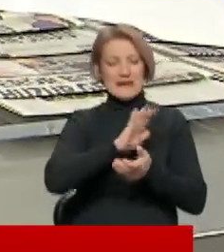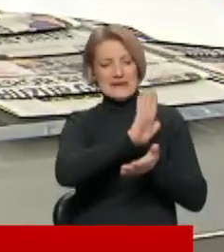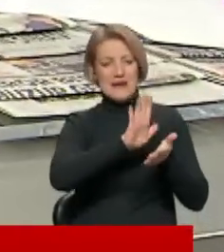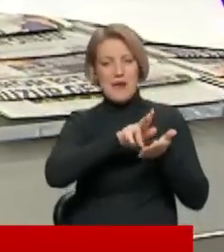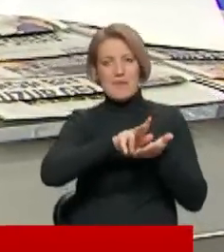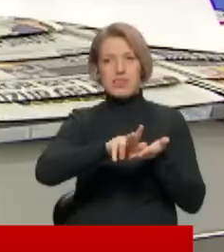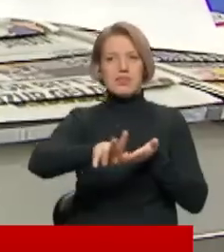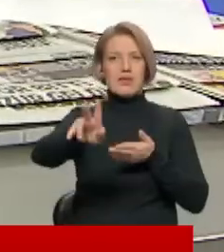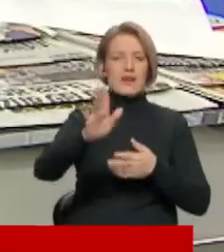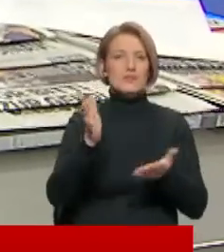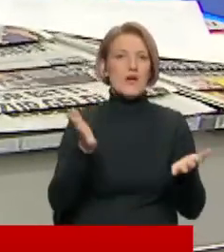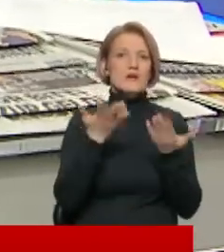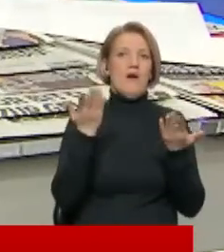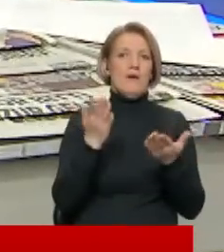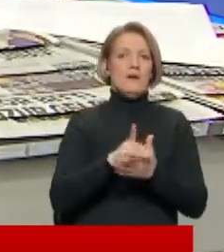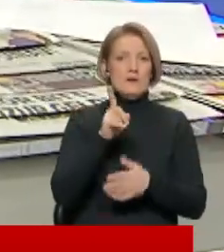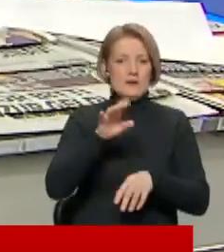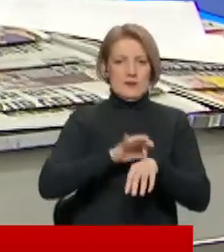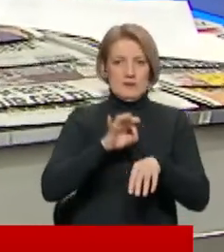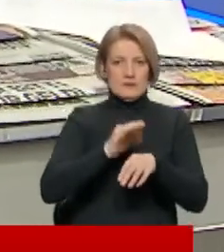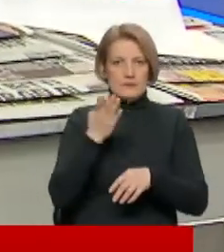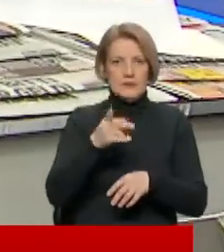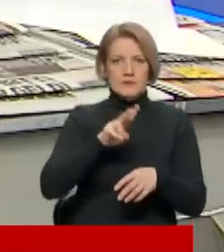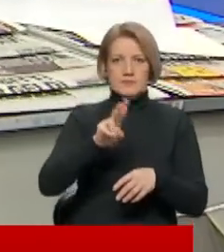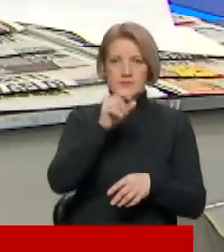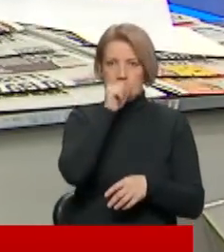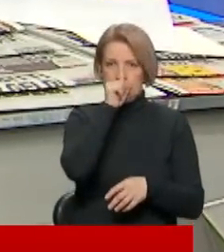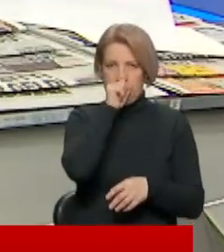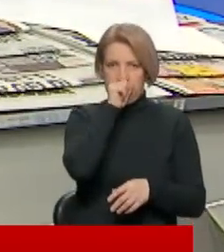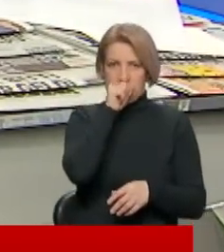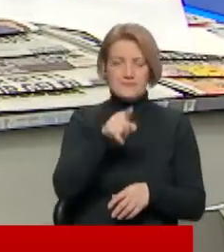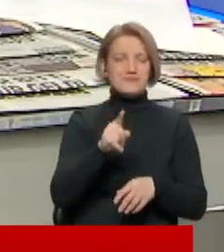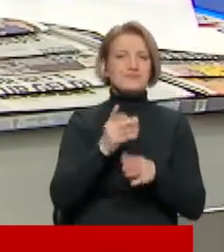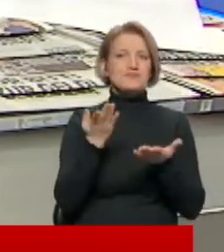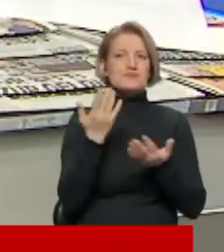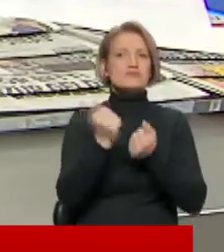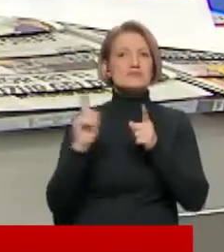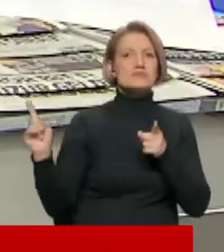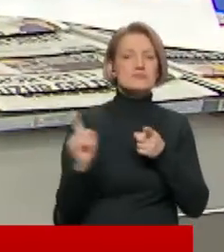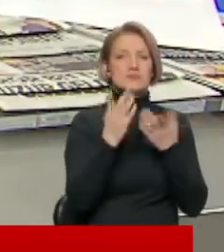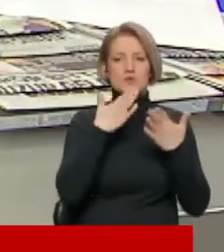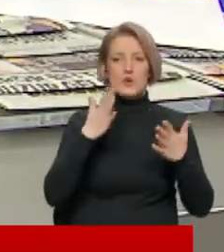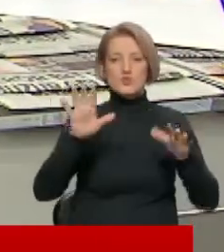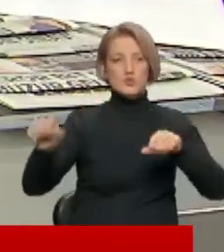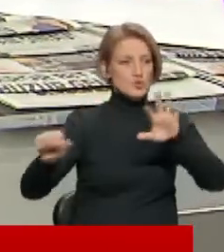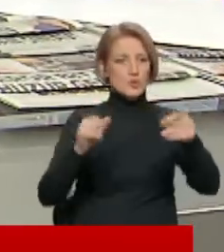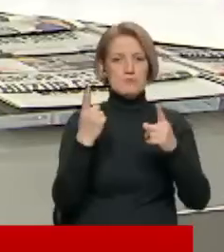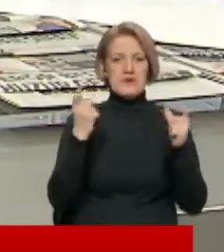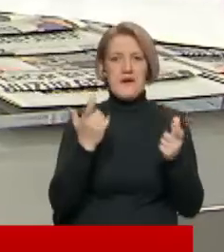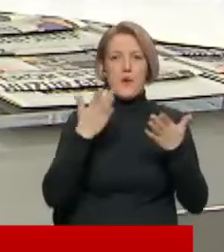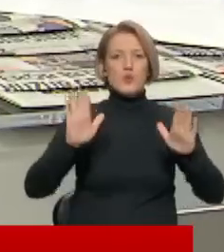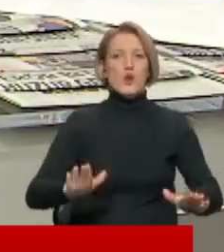evet Neyse ki o anda O yoldan da her araç geçmiyor çünkü tutunacağı bir yer yok